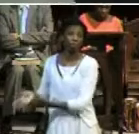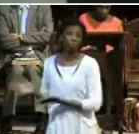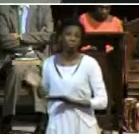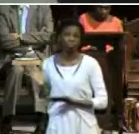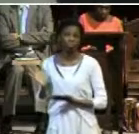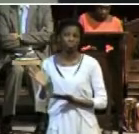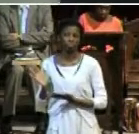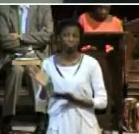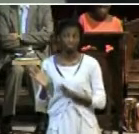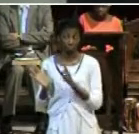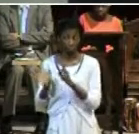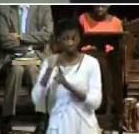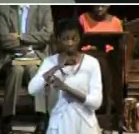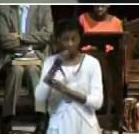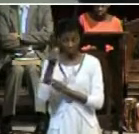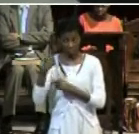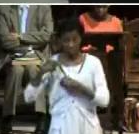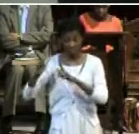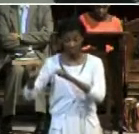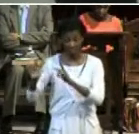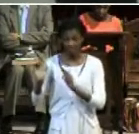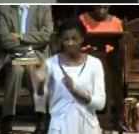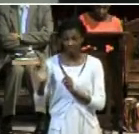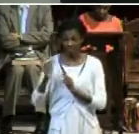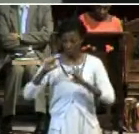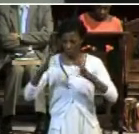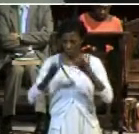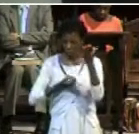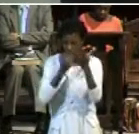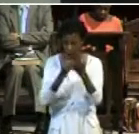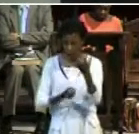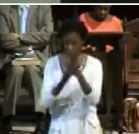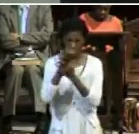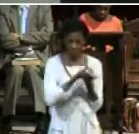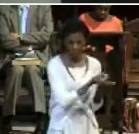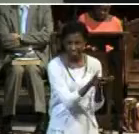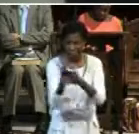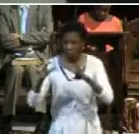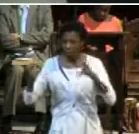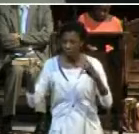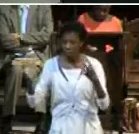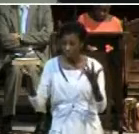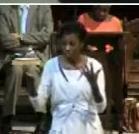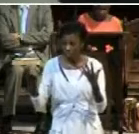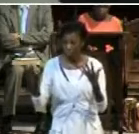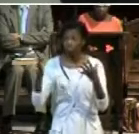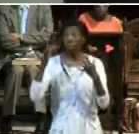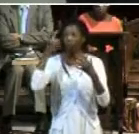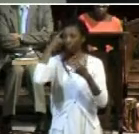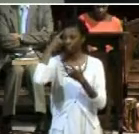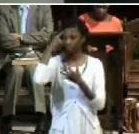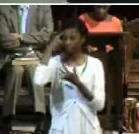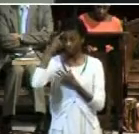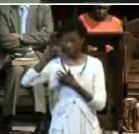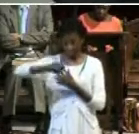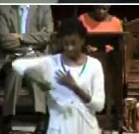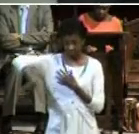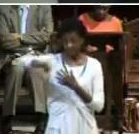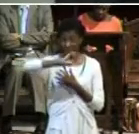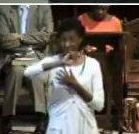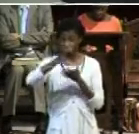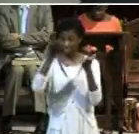suis avec vous là, les enfants. Hein? Comment transmettre la bonne nouvelle? La première, vous êtes le sel de la